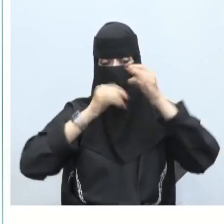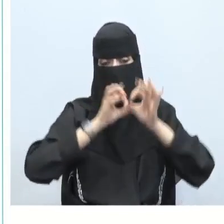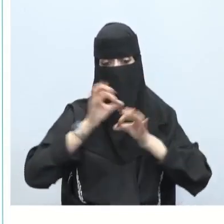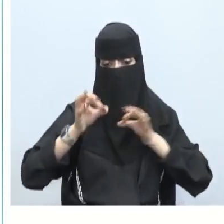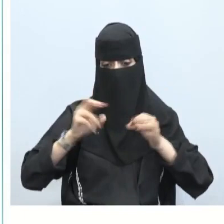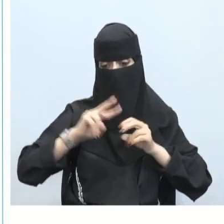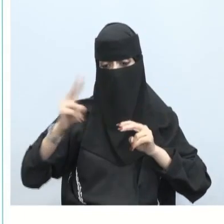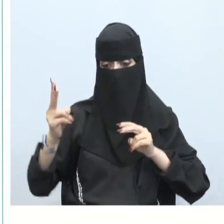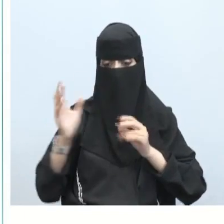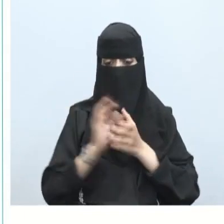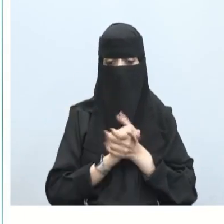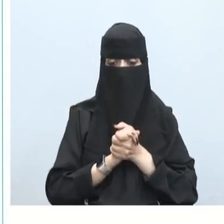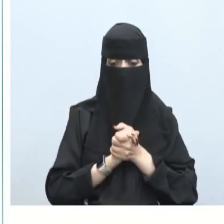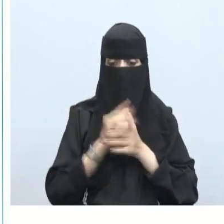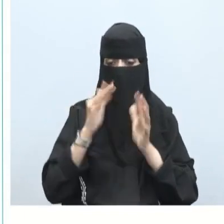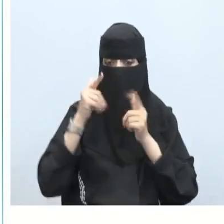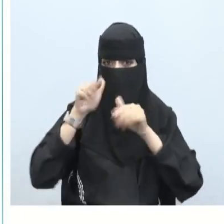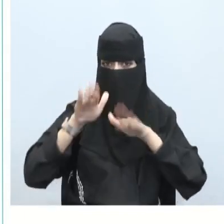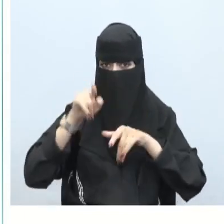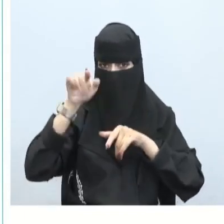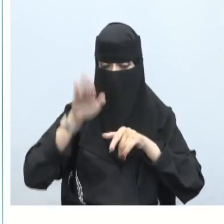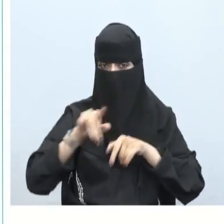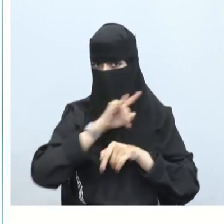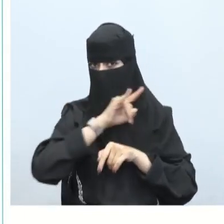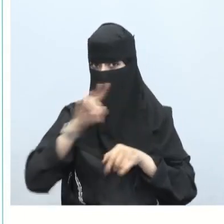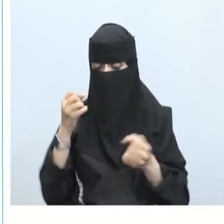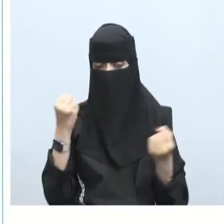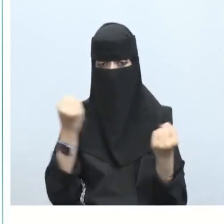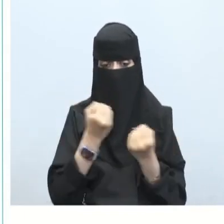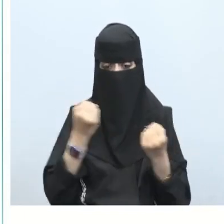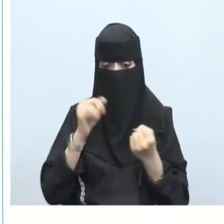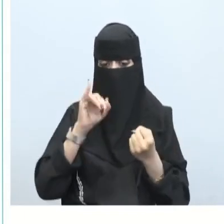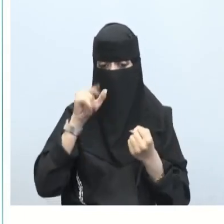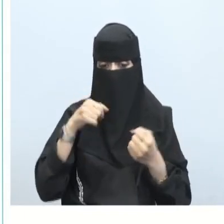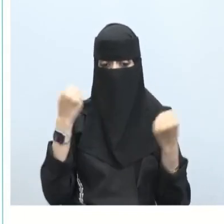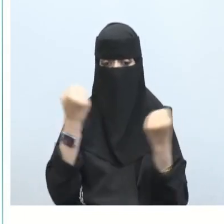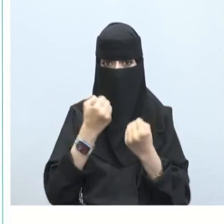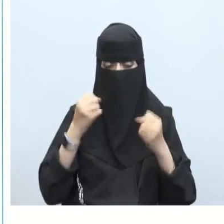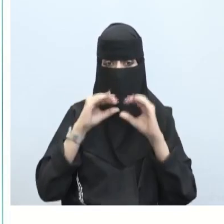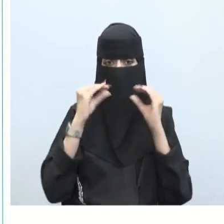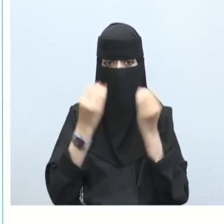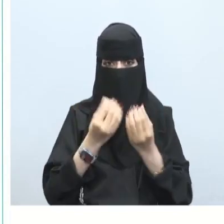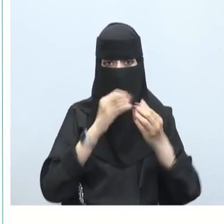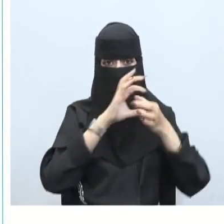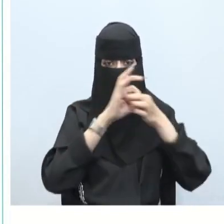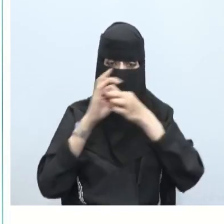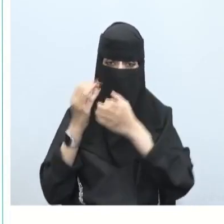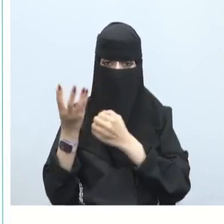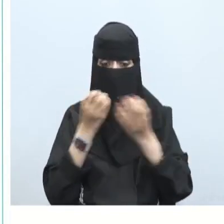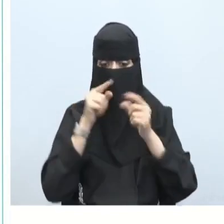الاستراتيجيه اي مما ياتي ليس نشاطا من نشاطات اداره سلاسل